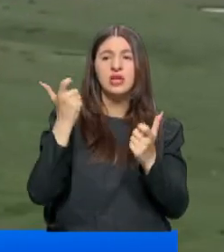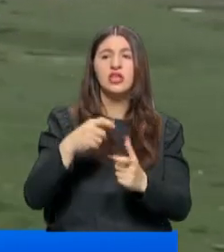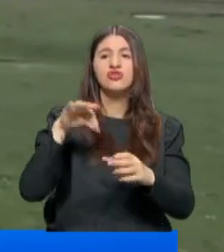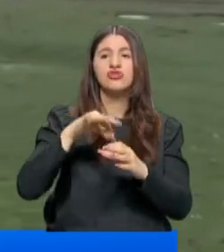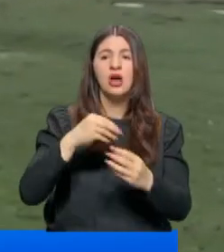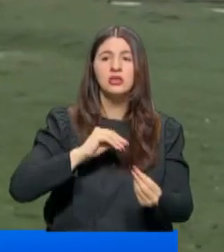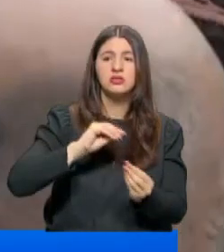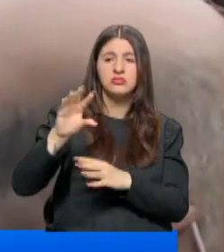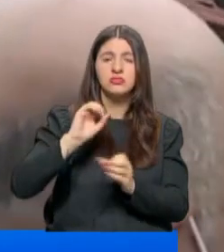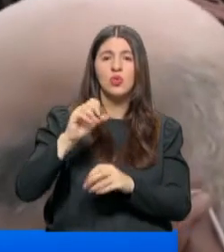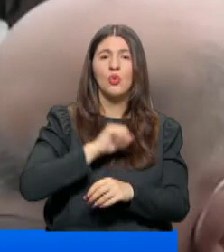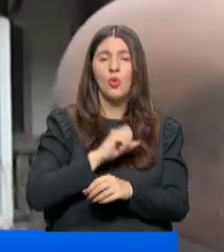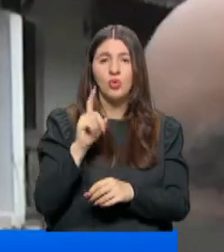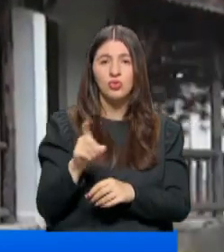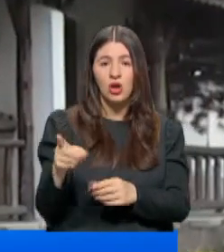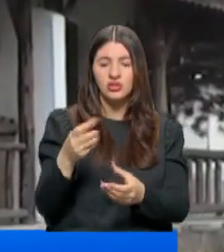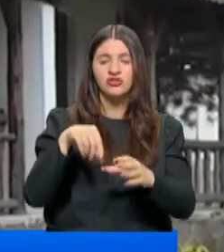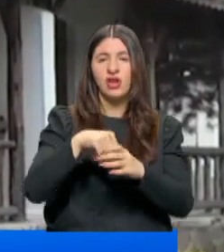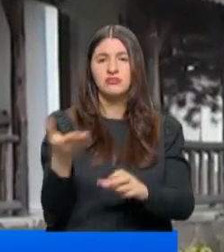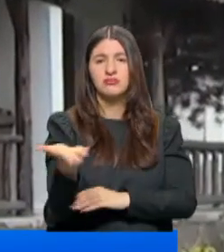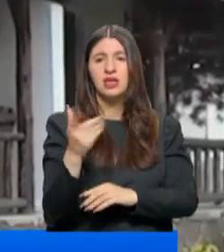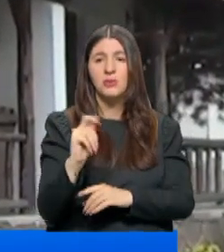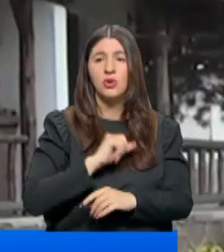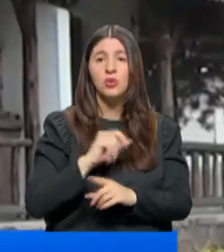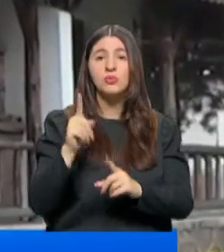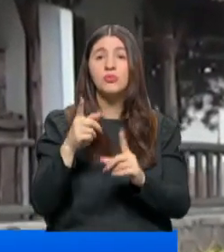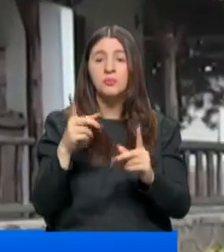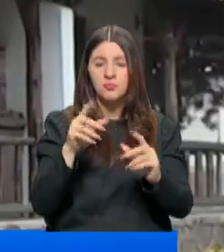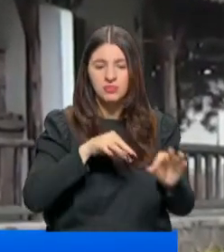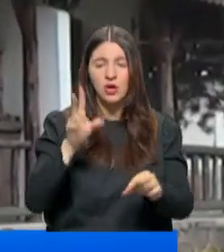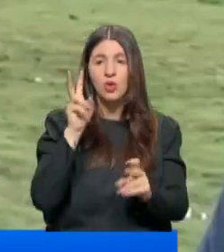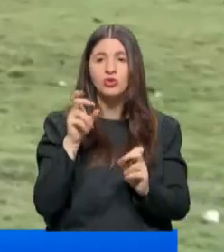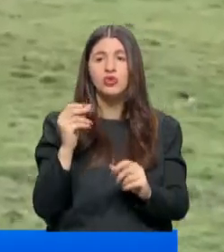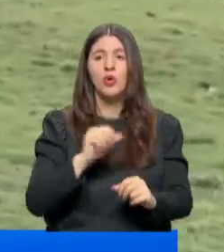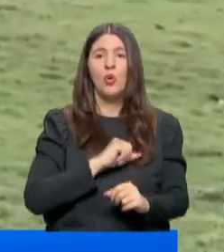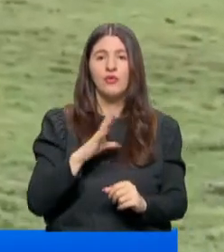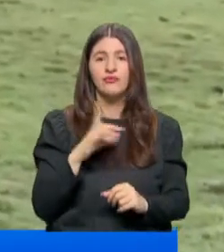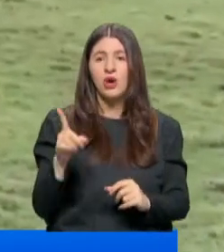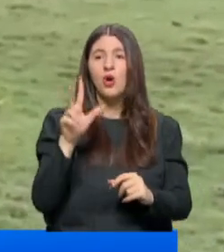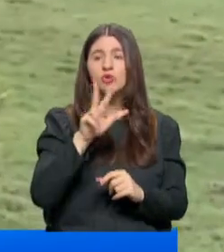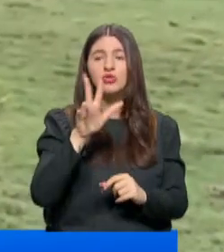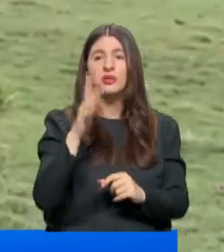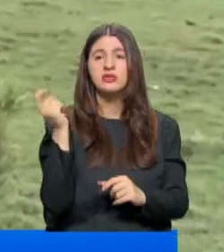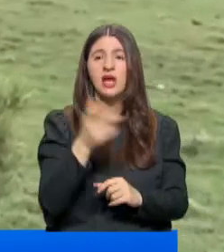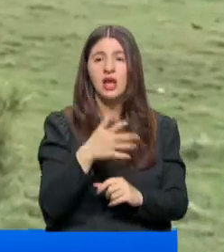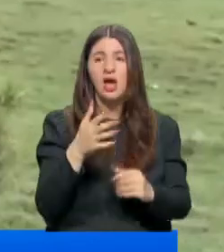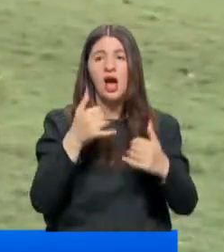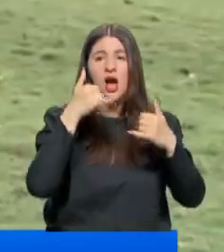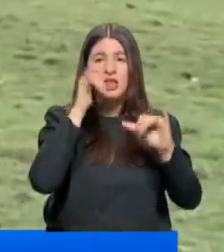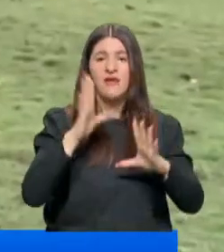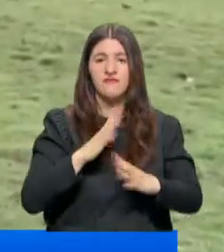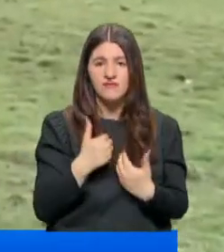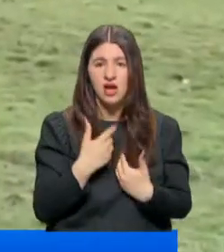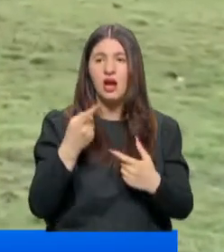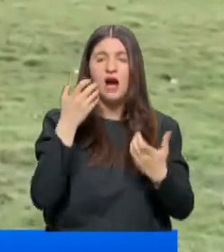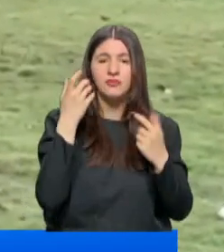zorunda kalmaktan korkuyor. Bolulu köylü hazırlanan master plan konusunda endişeli. 35 tane hayvanla uğraşıyorum ben. Eğer